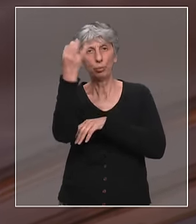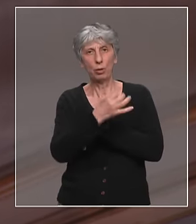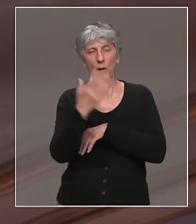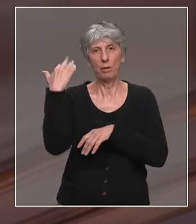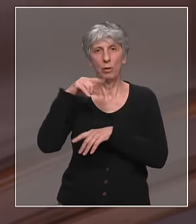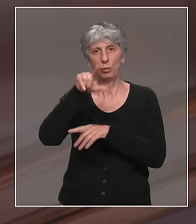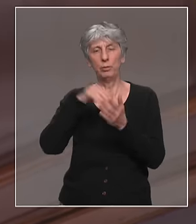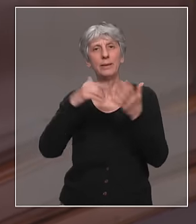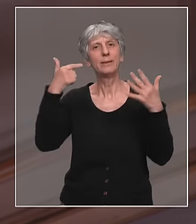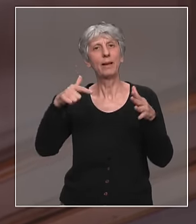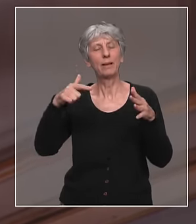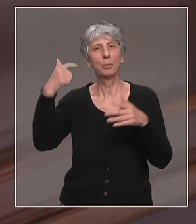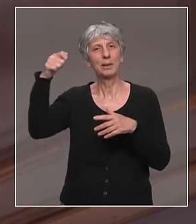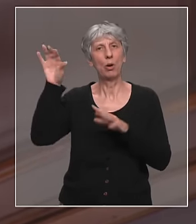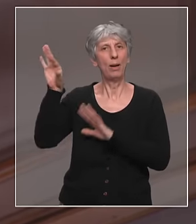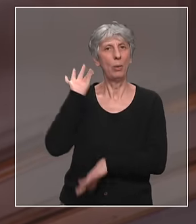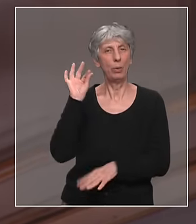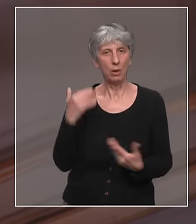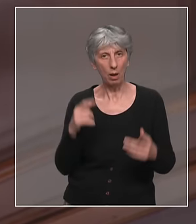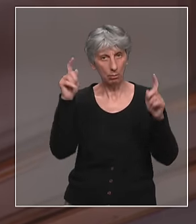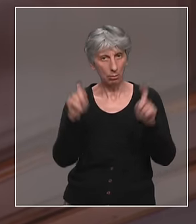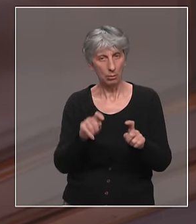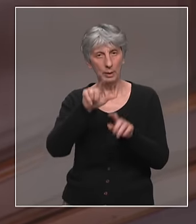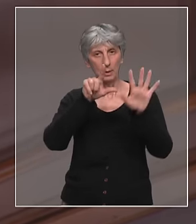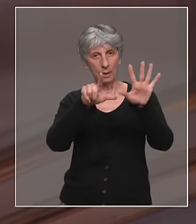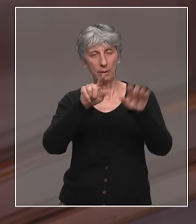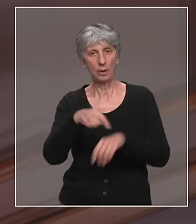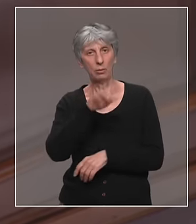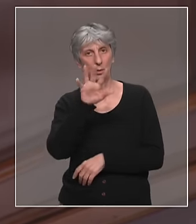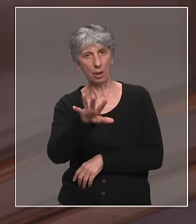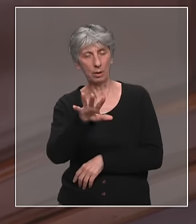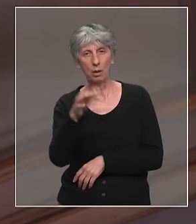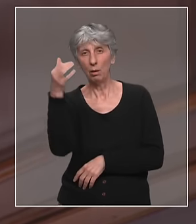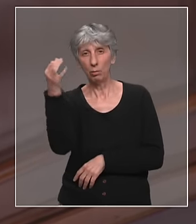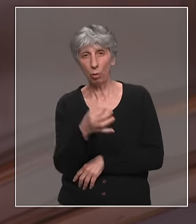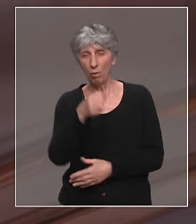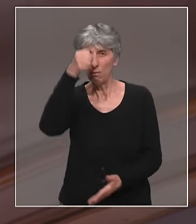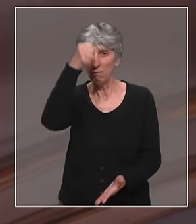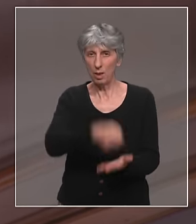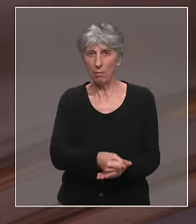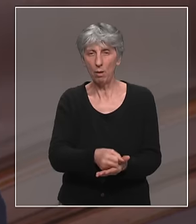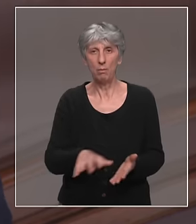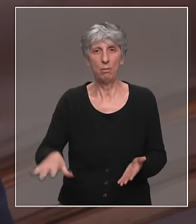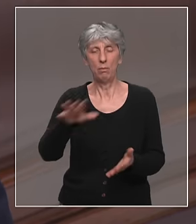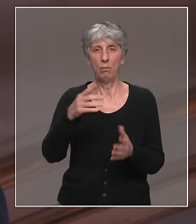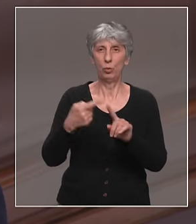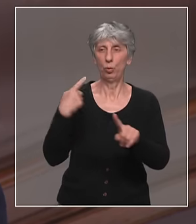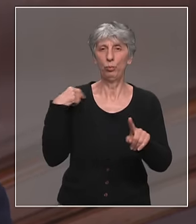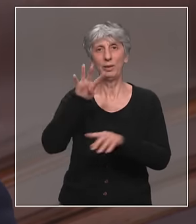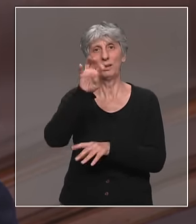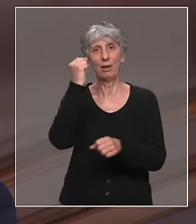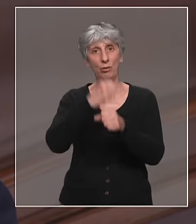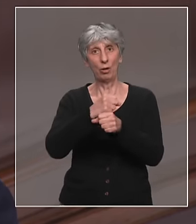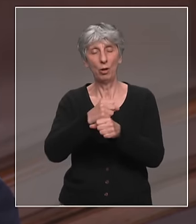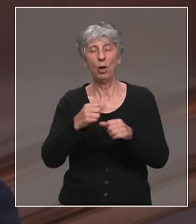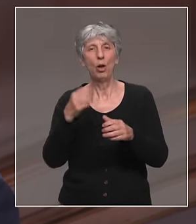en 2017. On est aujourd'hui à 7,5%. On a le taux le plus bas depuis 40 ans, le taux de chômage des